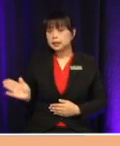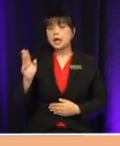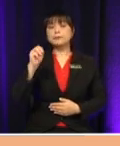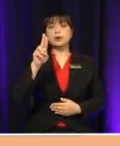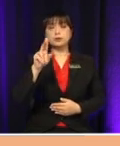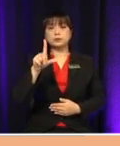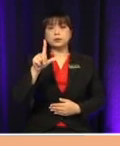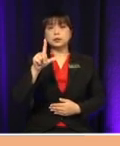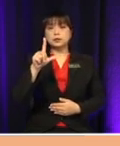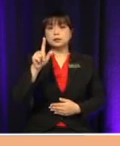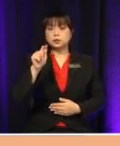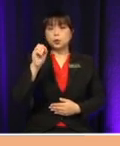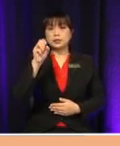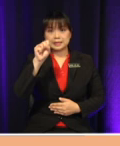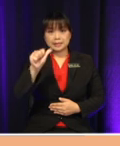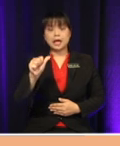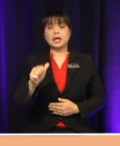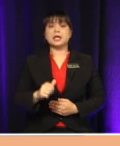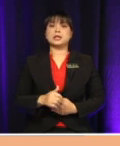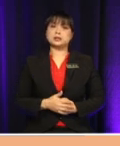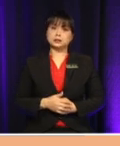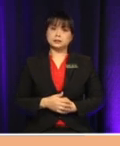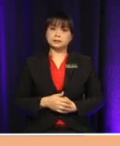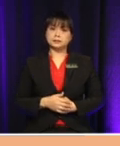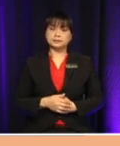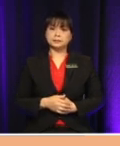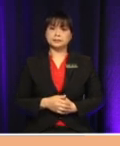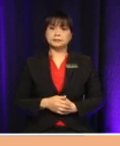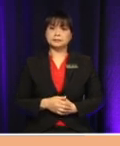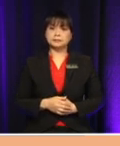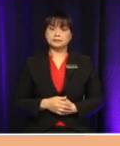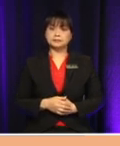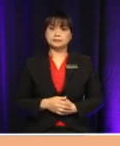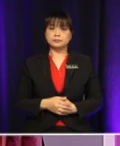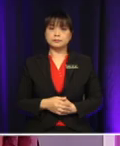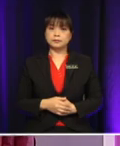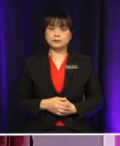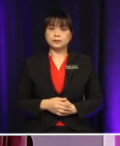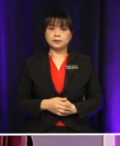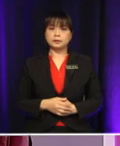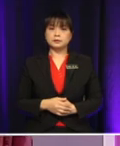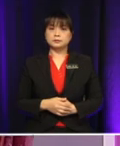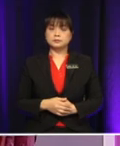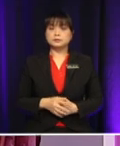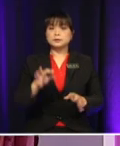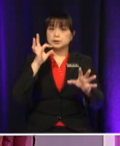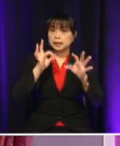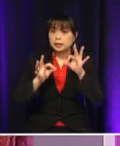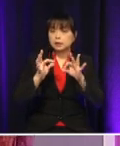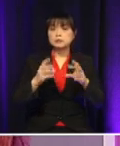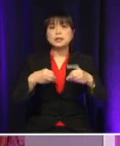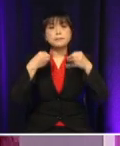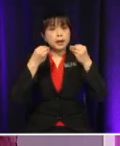penata glukosa dan samosa sama kalau dia memberimu nomor yang sedikit berlainan